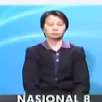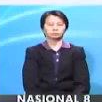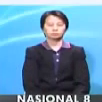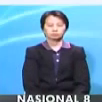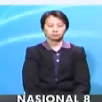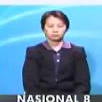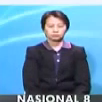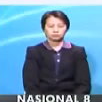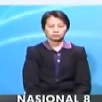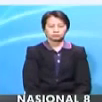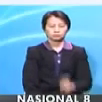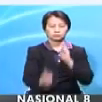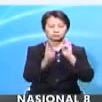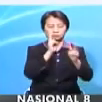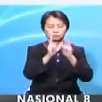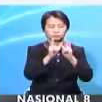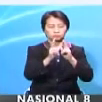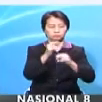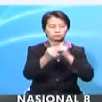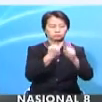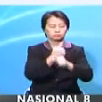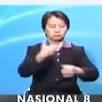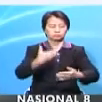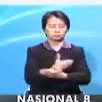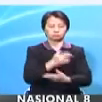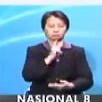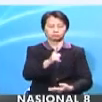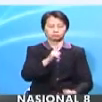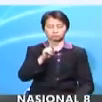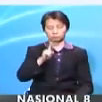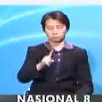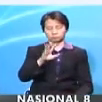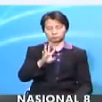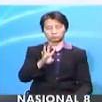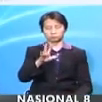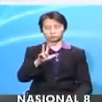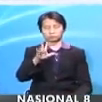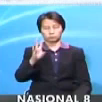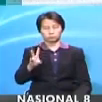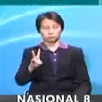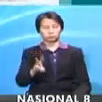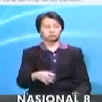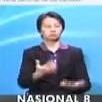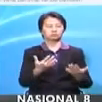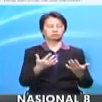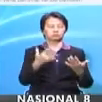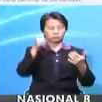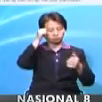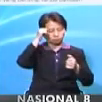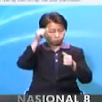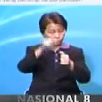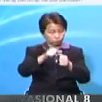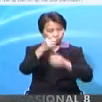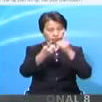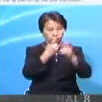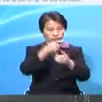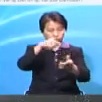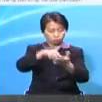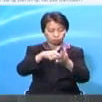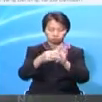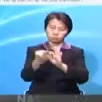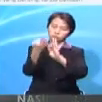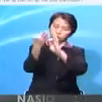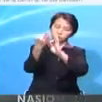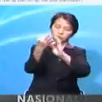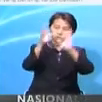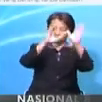dalam perutusan ma'al hijrah 1437 di laman blok beliau Perdana Menteri mengingatkan dunia hari ini berhadapan